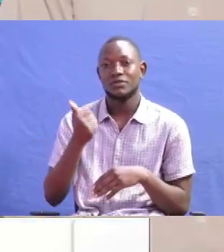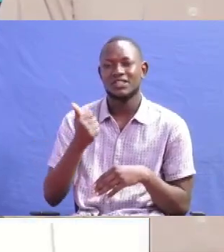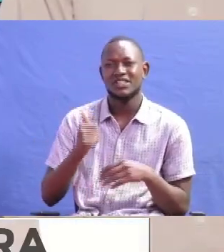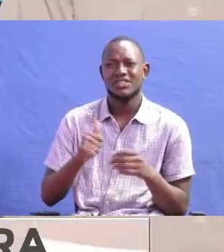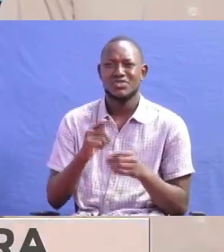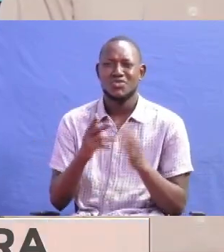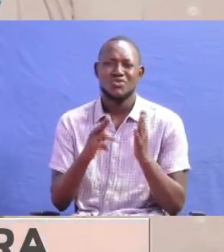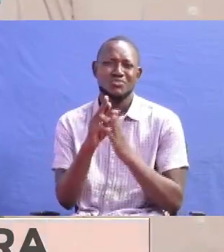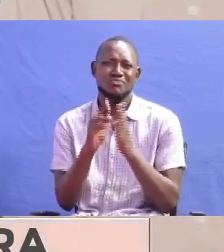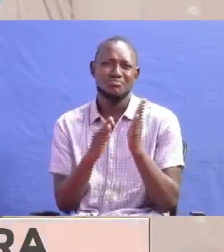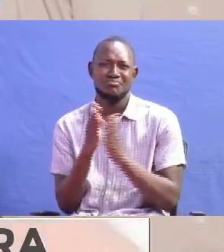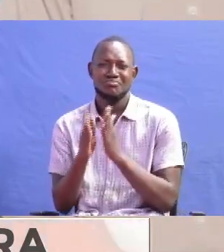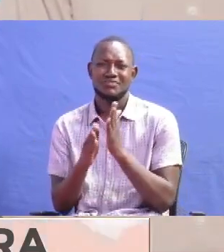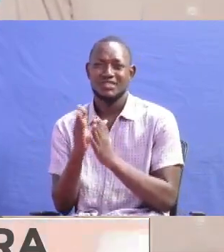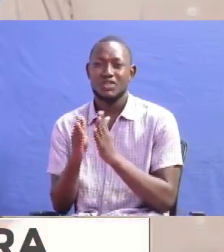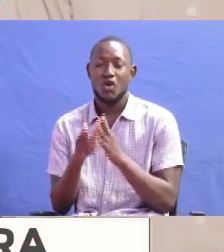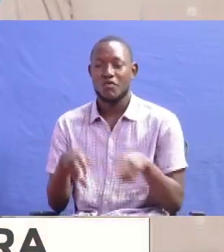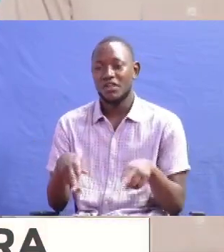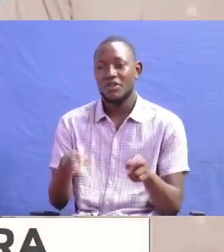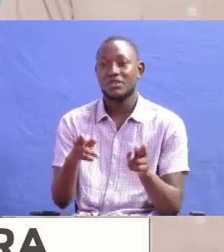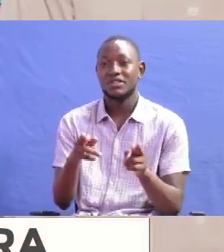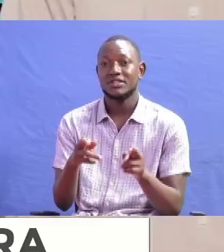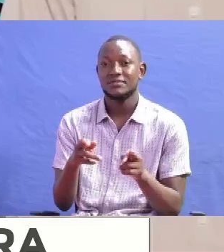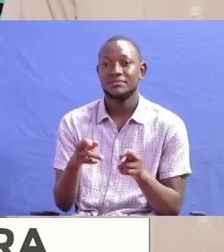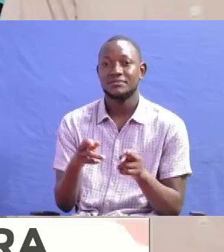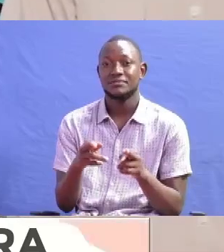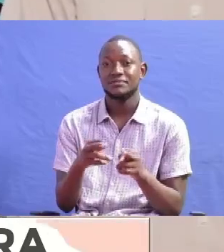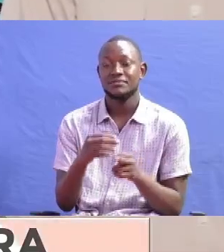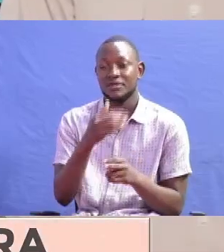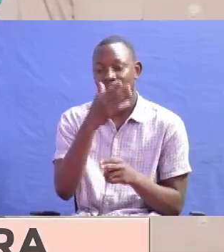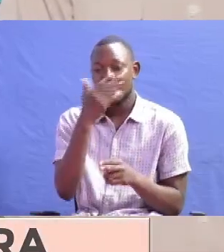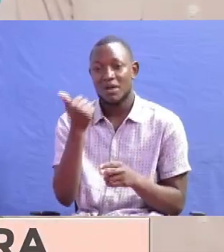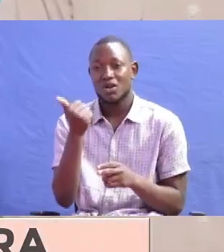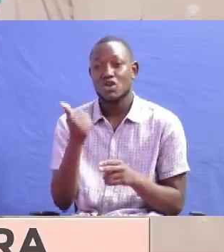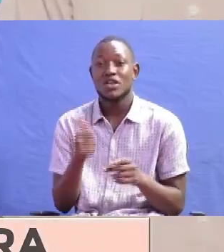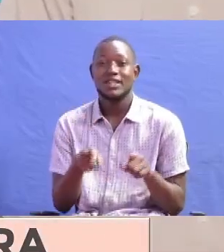msingi sana ya barabara, lakini vile miundo